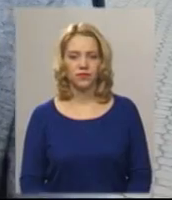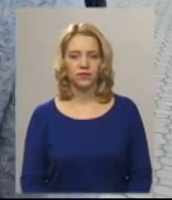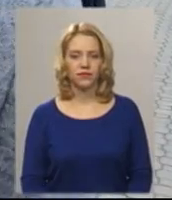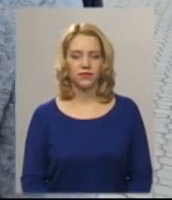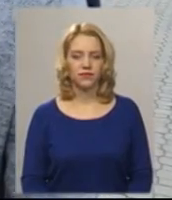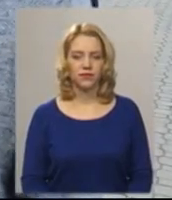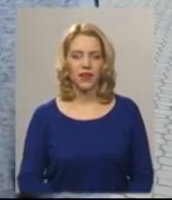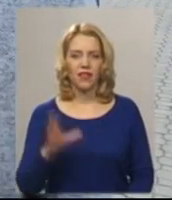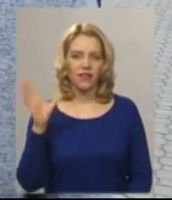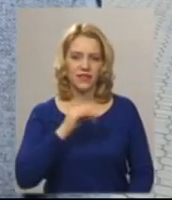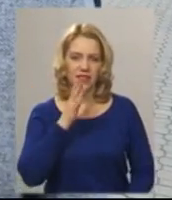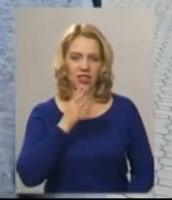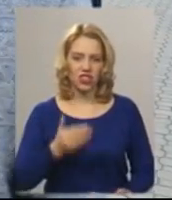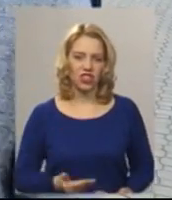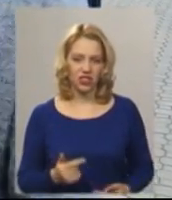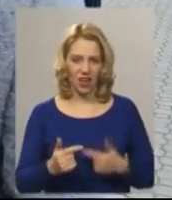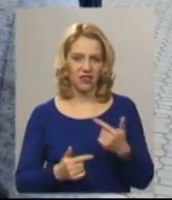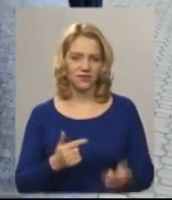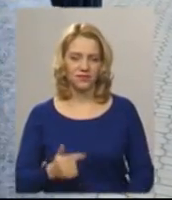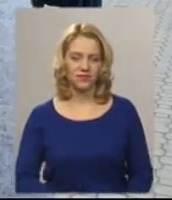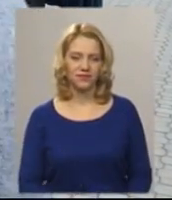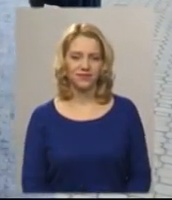моменту і на все життя.